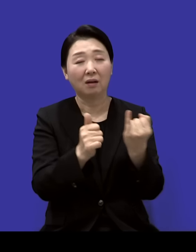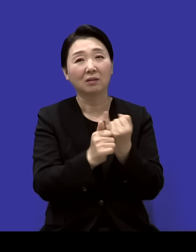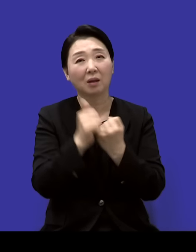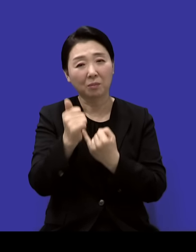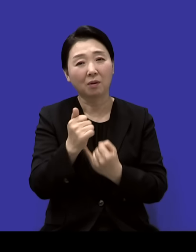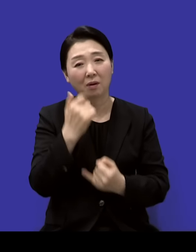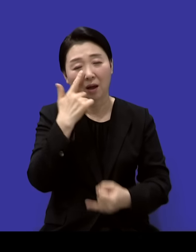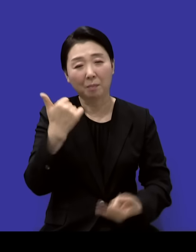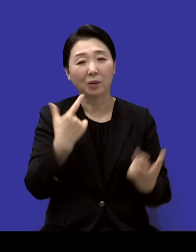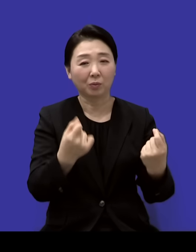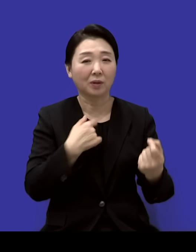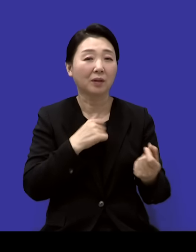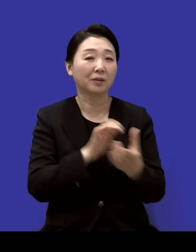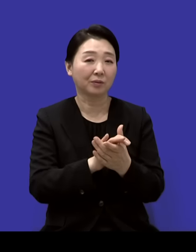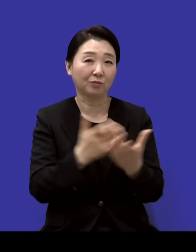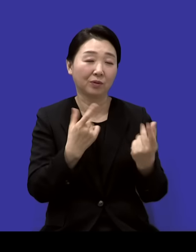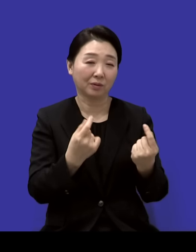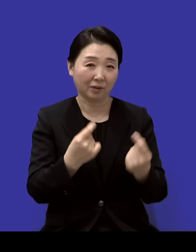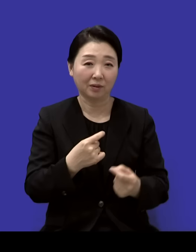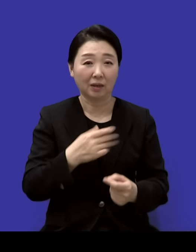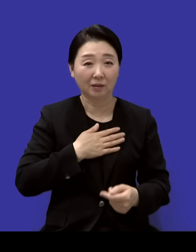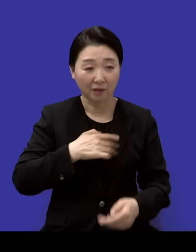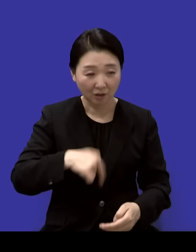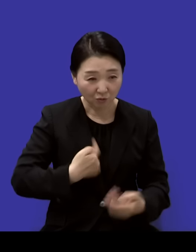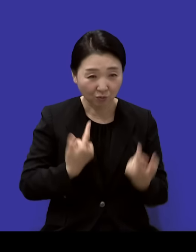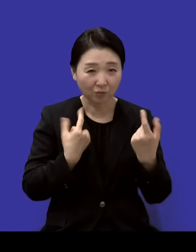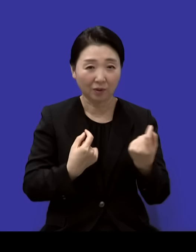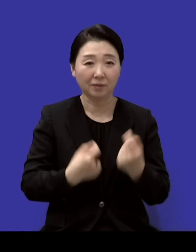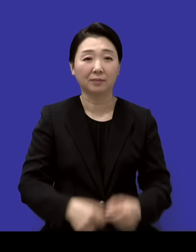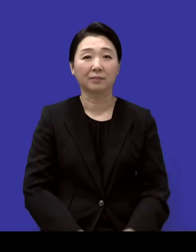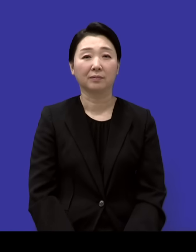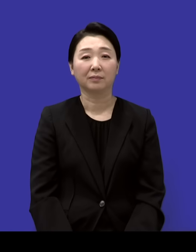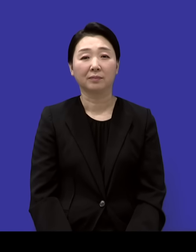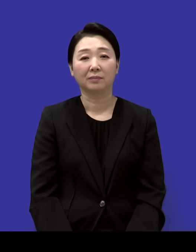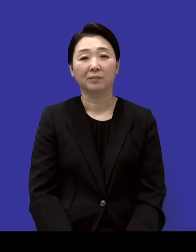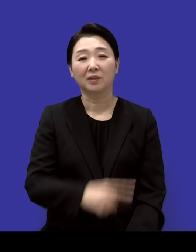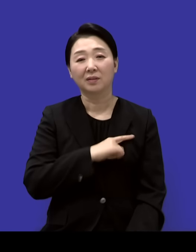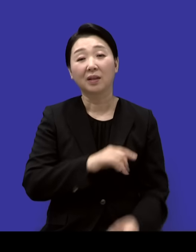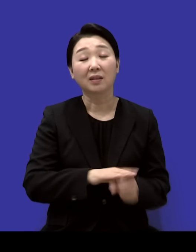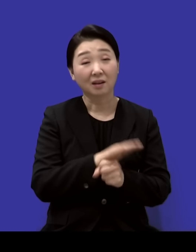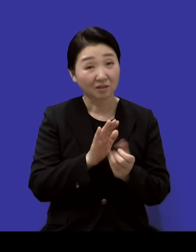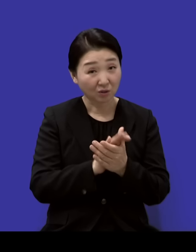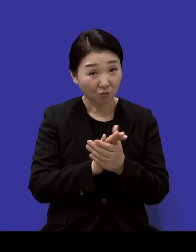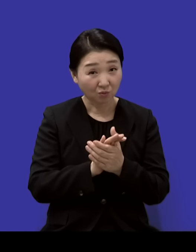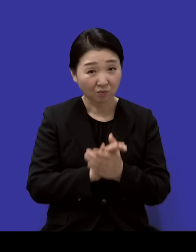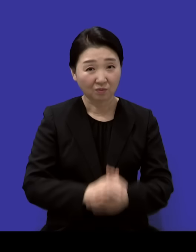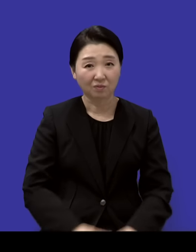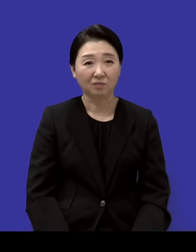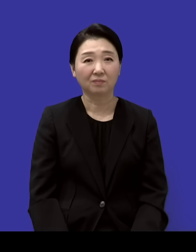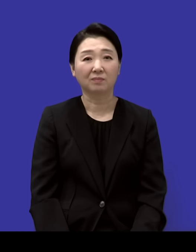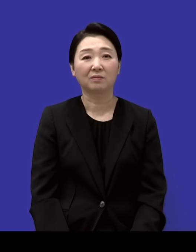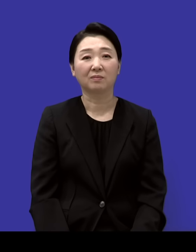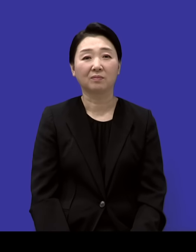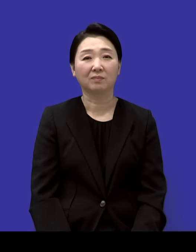아빠였고 저의 친구였고 참 제 자신같이 느꼈던 것 같아요. 아, 제일 사랑했던 친구군요. 제일